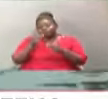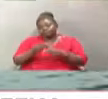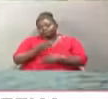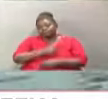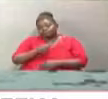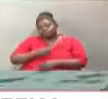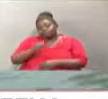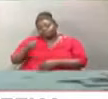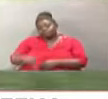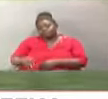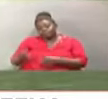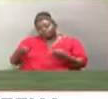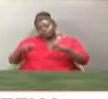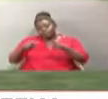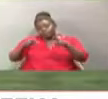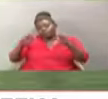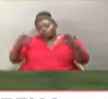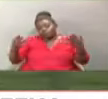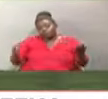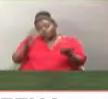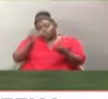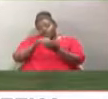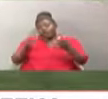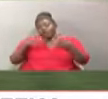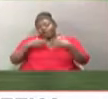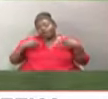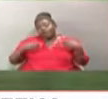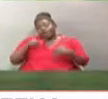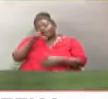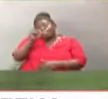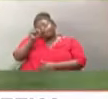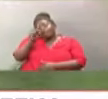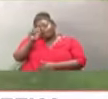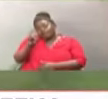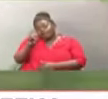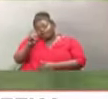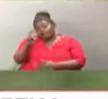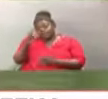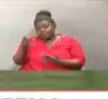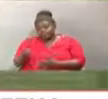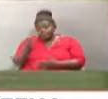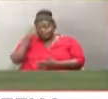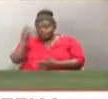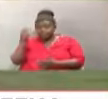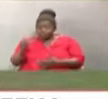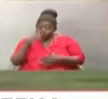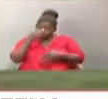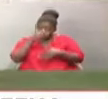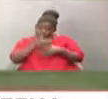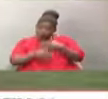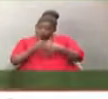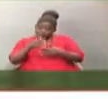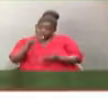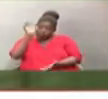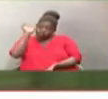Ku nnyanja esangibwa mu kkuumiro ly'ebisolo erya Lake Emburo, ggoonyi osangeyo ku lubalama nga